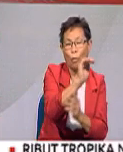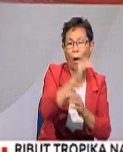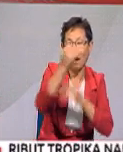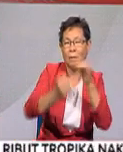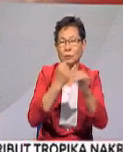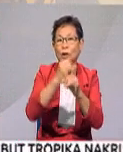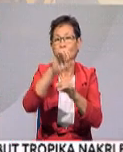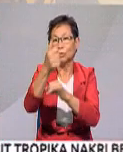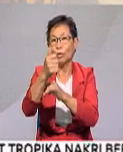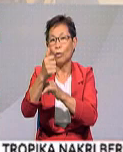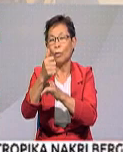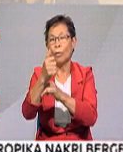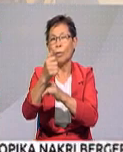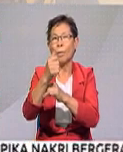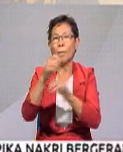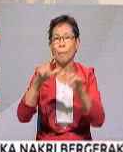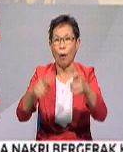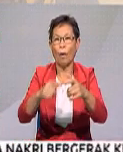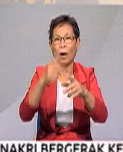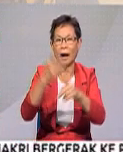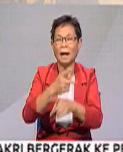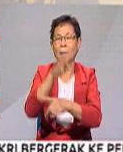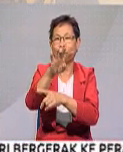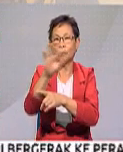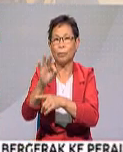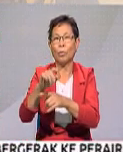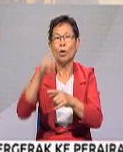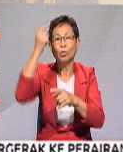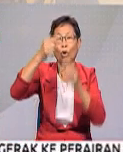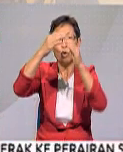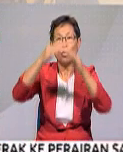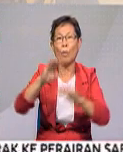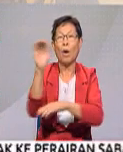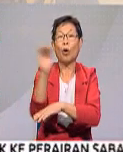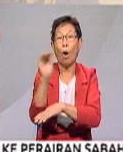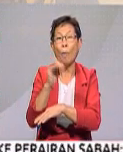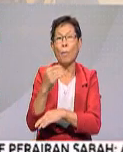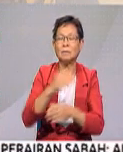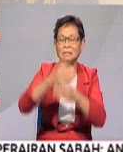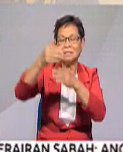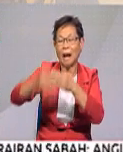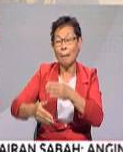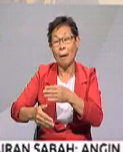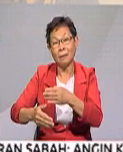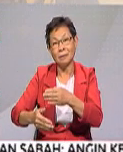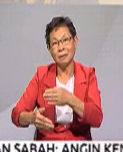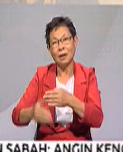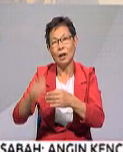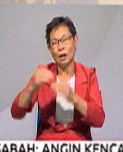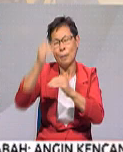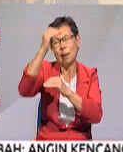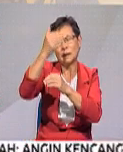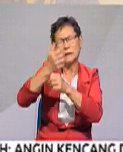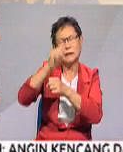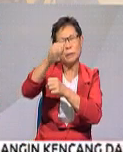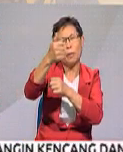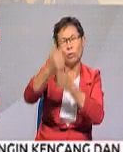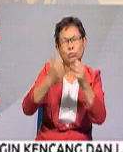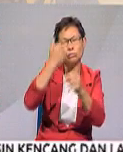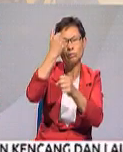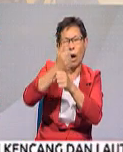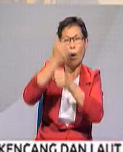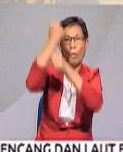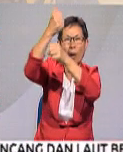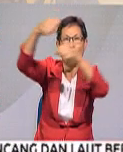10 pasukan edisi ke-49. Pasukan tuan rumah Cobra menamatkan kemarau lebih 10 tahun kejuaraan selepas